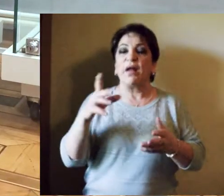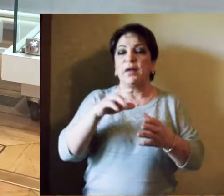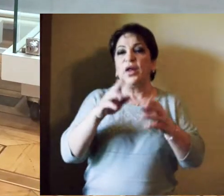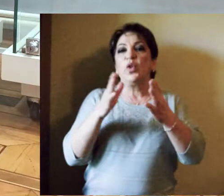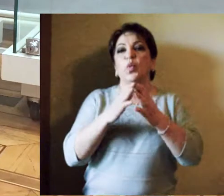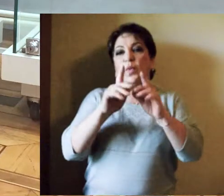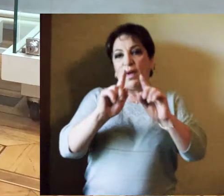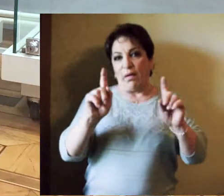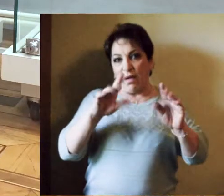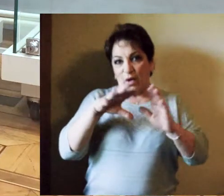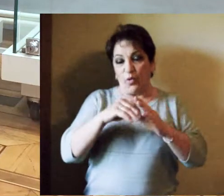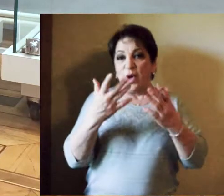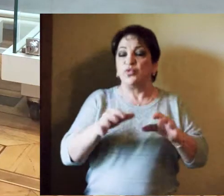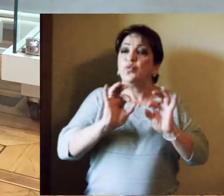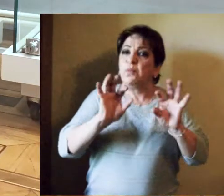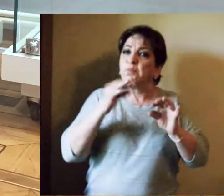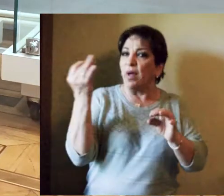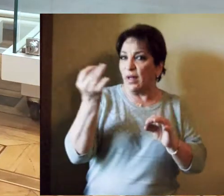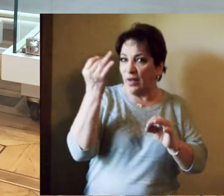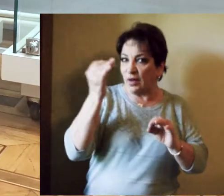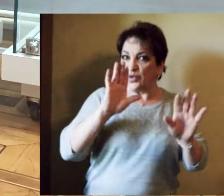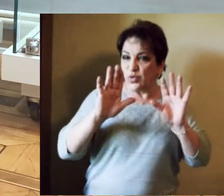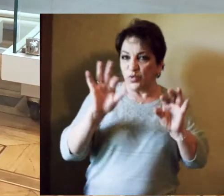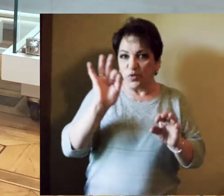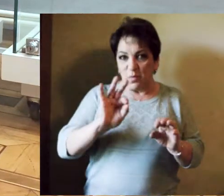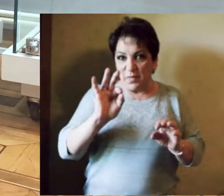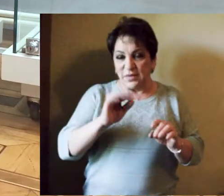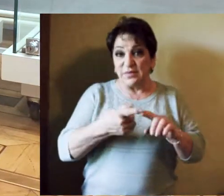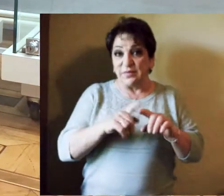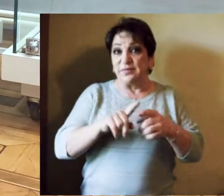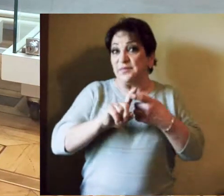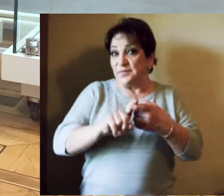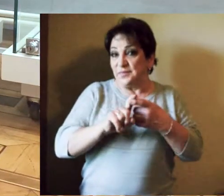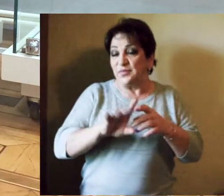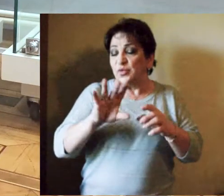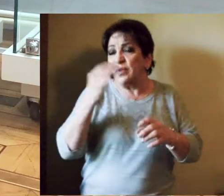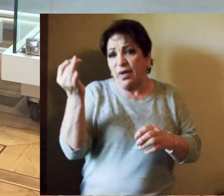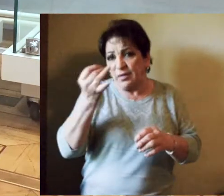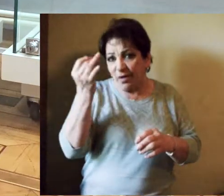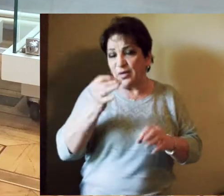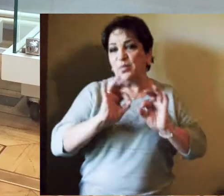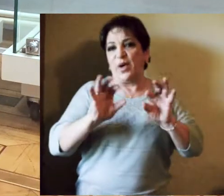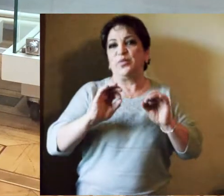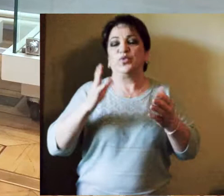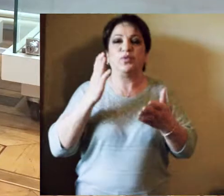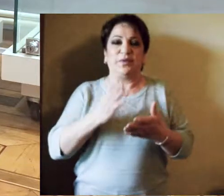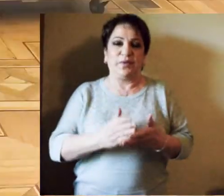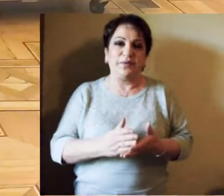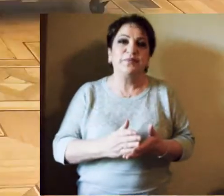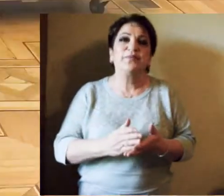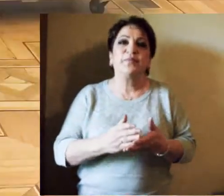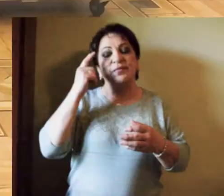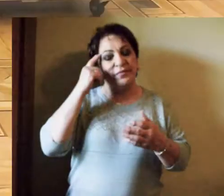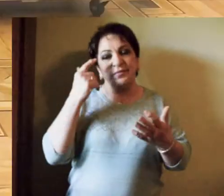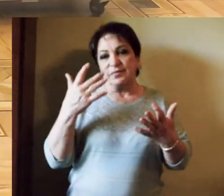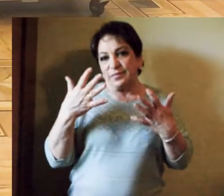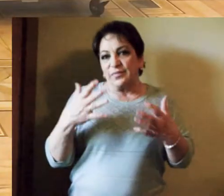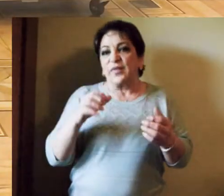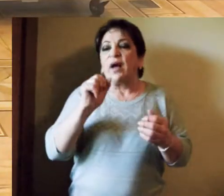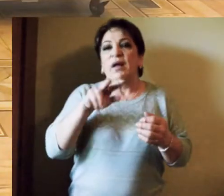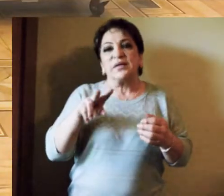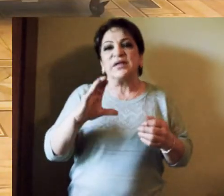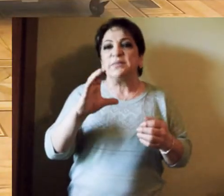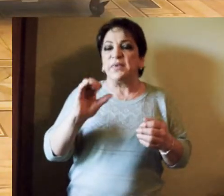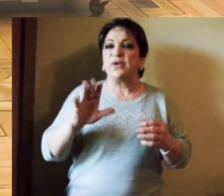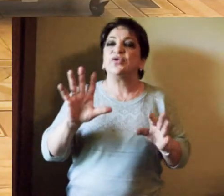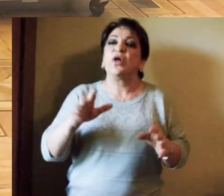կպատմեմ մի շատ հետաքրքիր ծութանումուշի մասին, որի հետ կապված բազմաթիվ զավերտալի պատմություններկան։ Հայտնի է, որ Ալեկսանդր